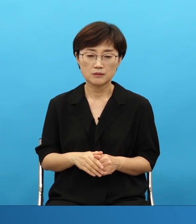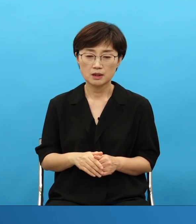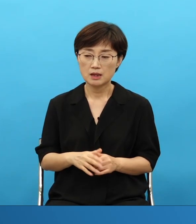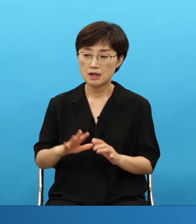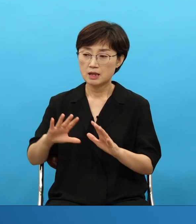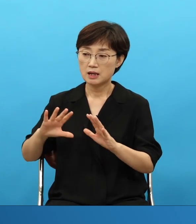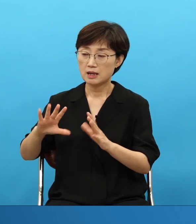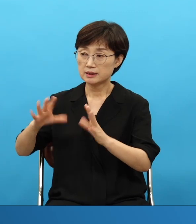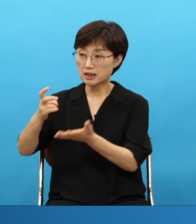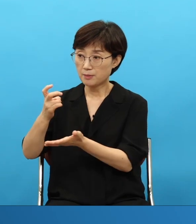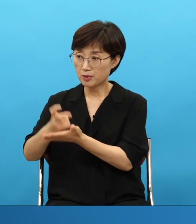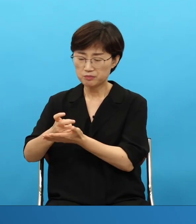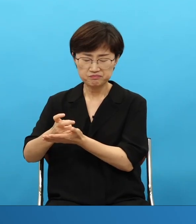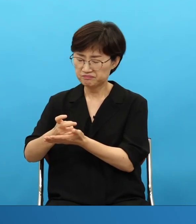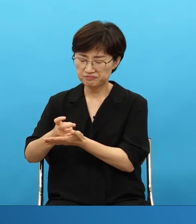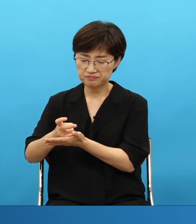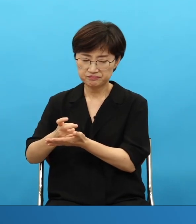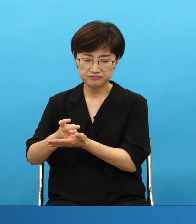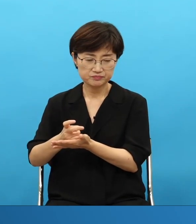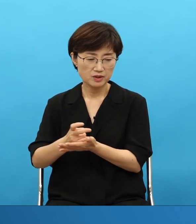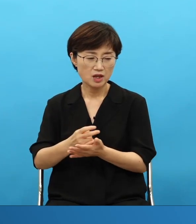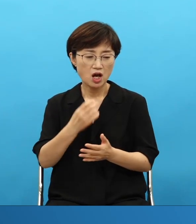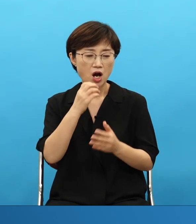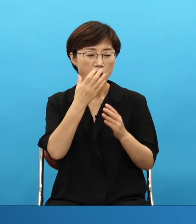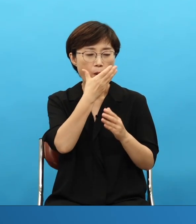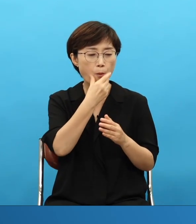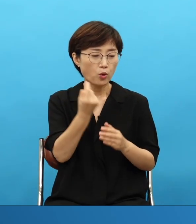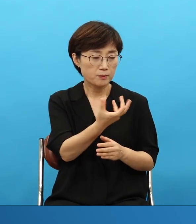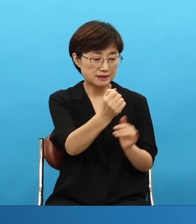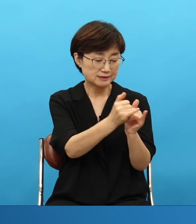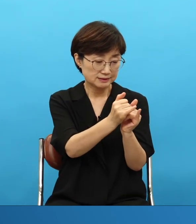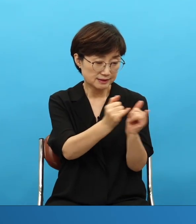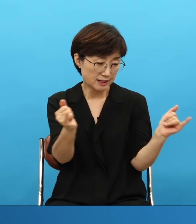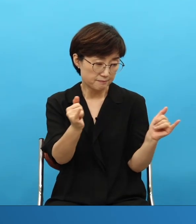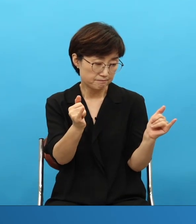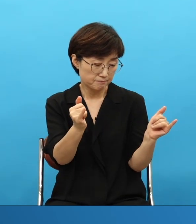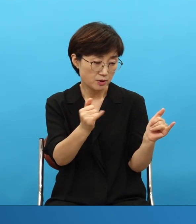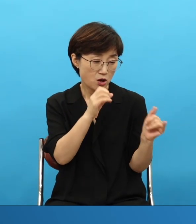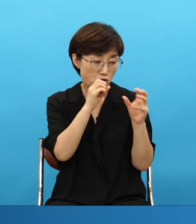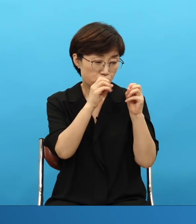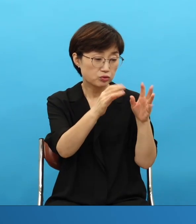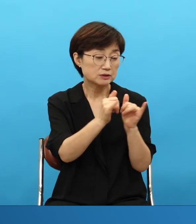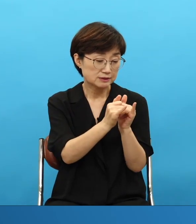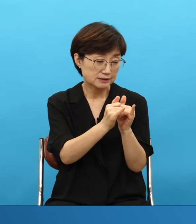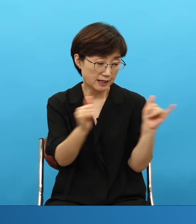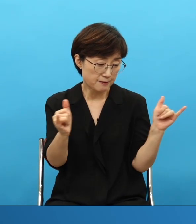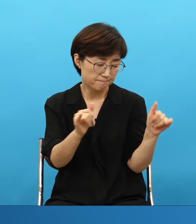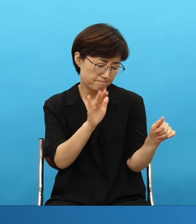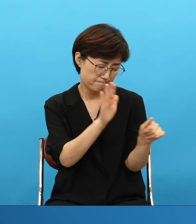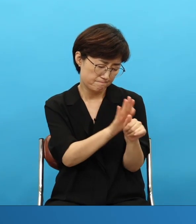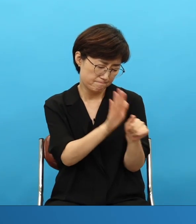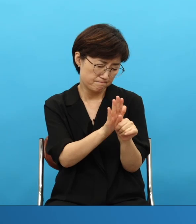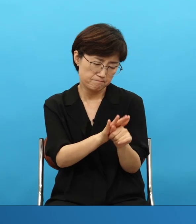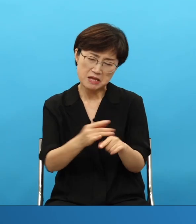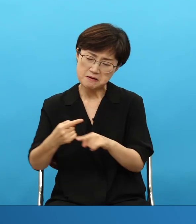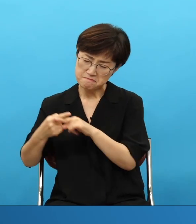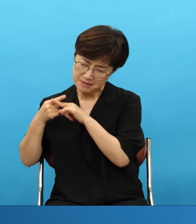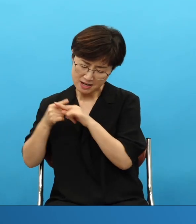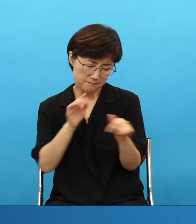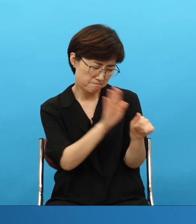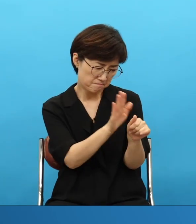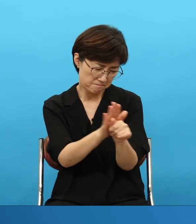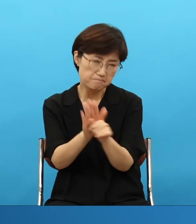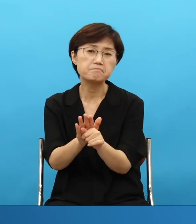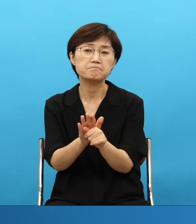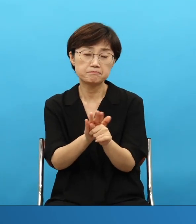Obadiah did, he was in big trouble, but he did it. 선지자 살리기 위해서 자기 목을 내놓은 거예요. To save the prophets, he stuck out his own neck. 이게